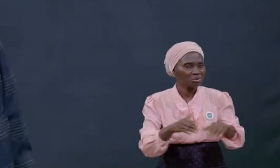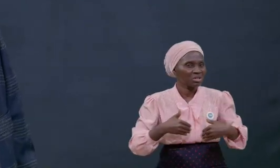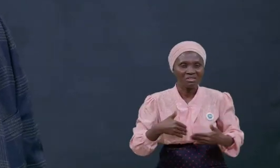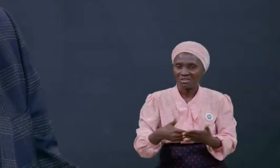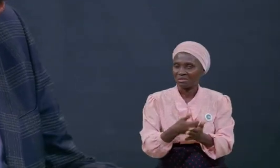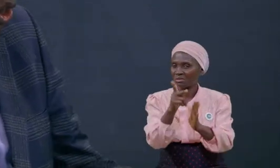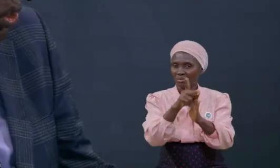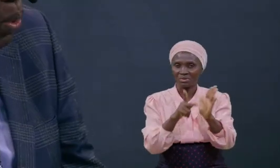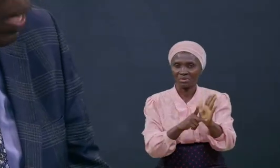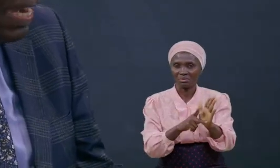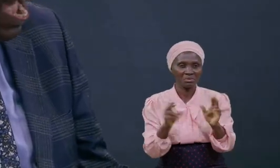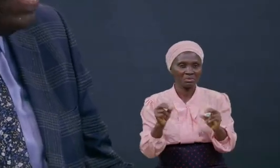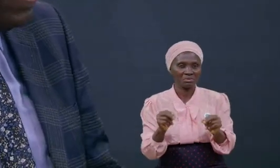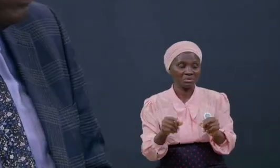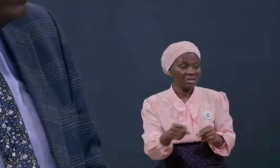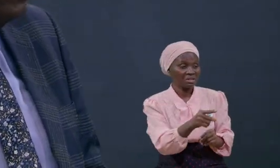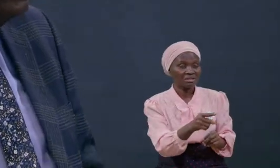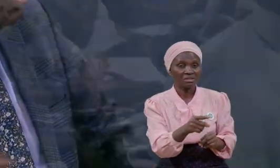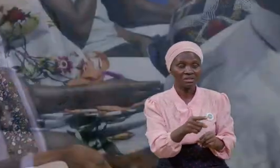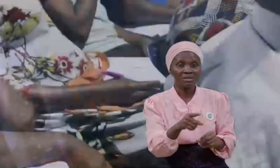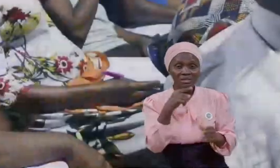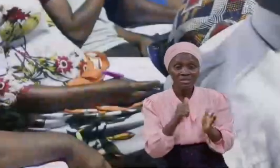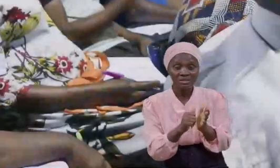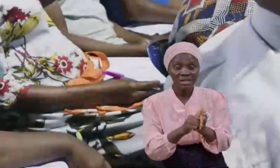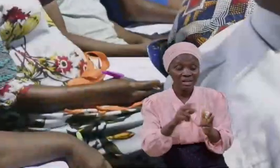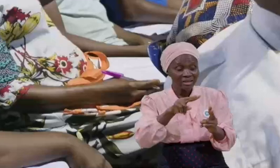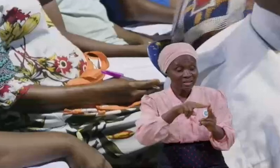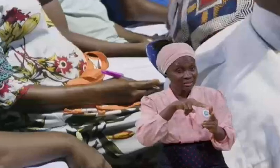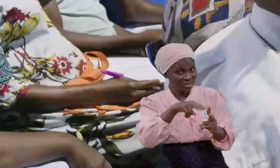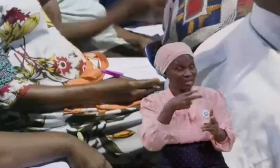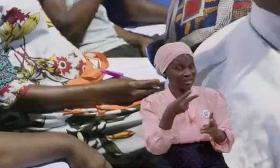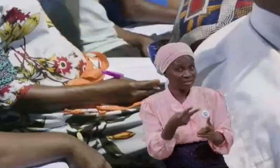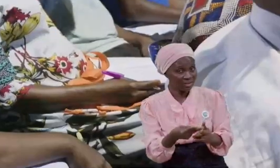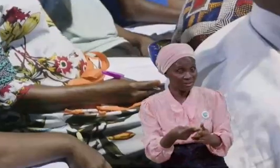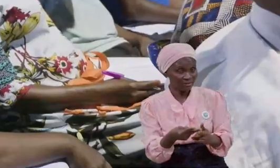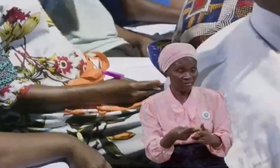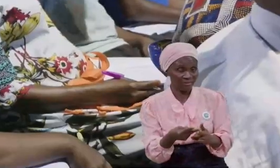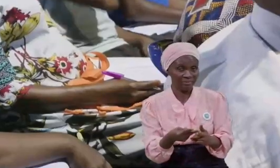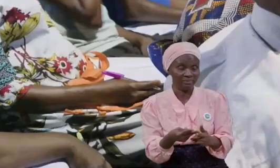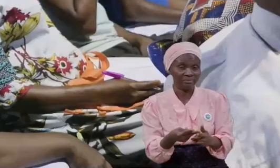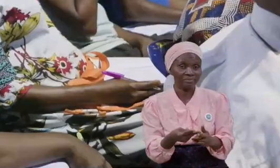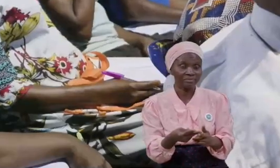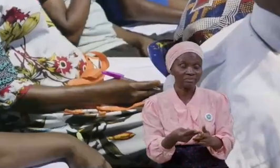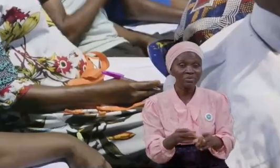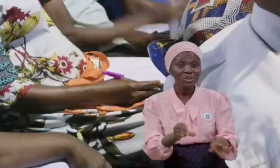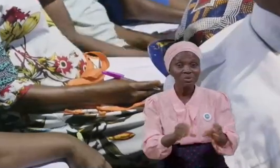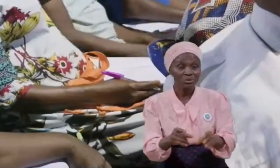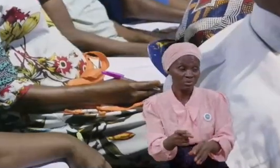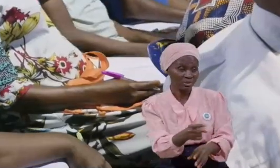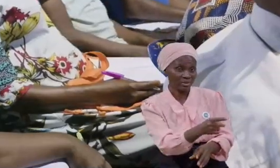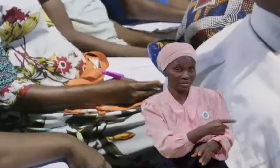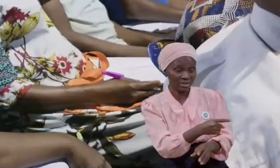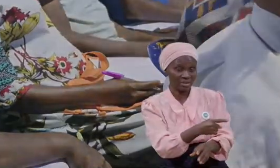dit, et ils ne se conforment ni à leurs lois et à leurs